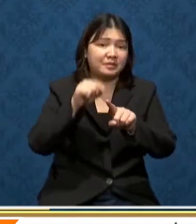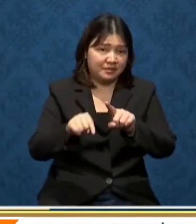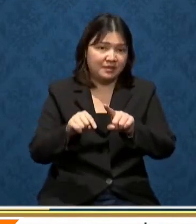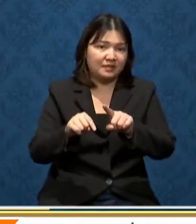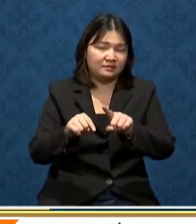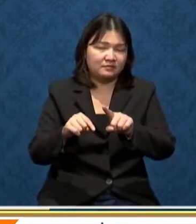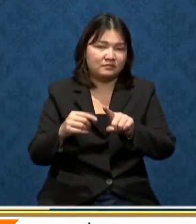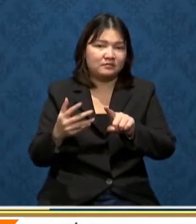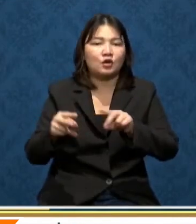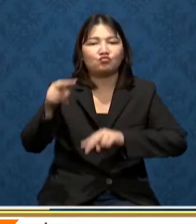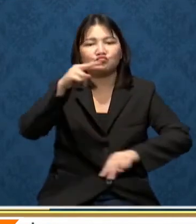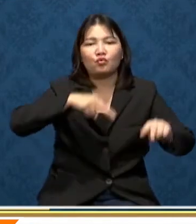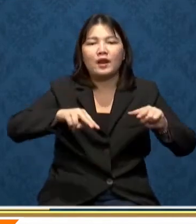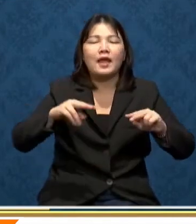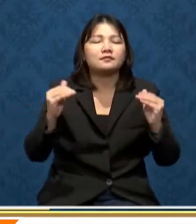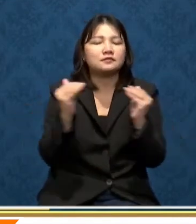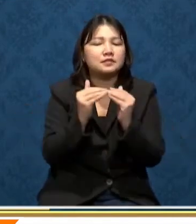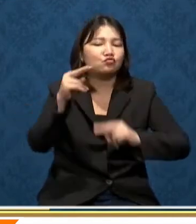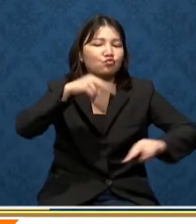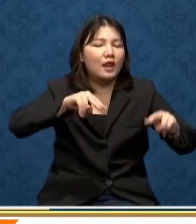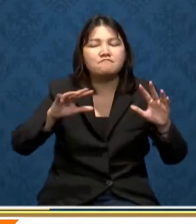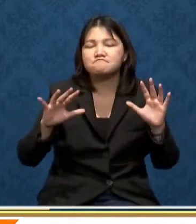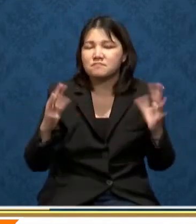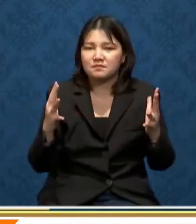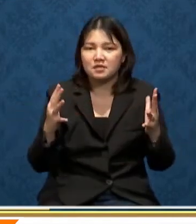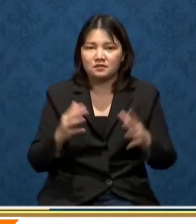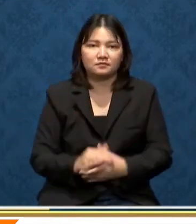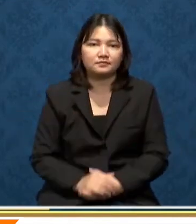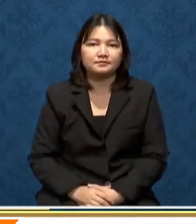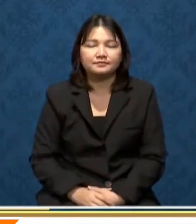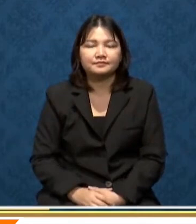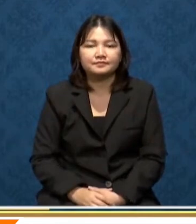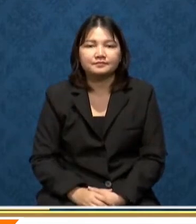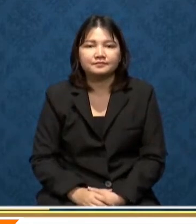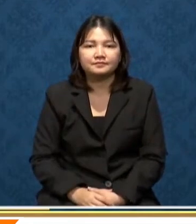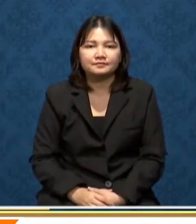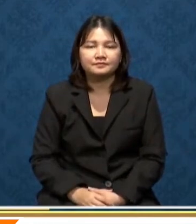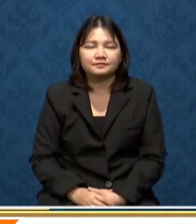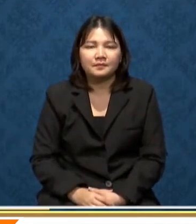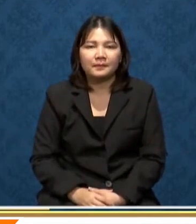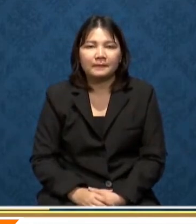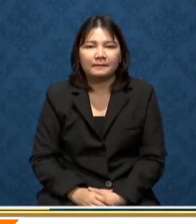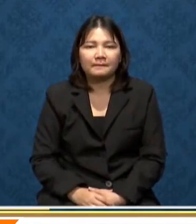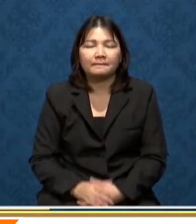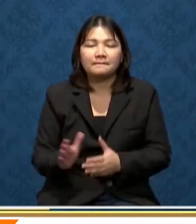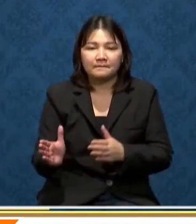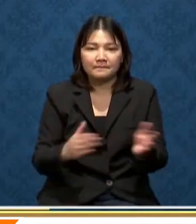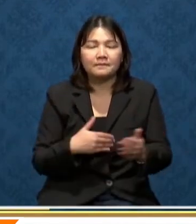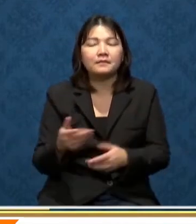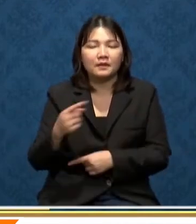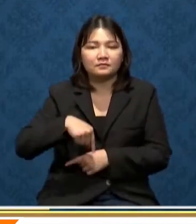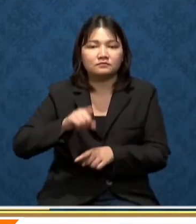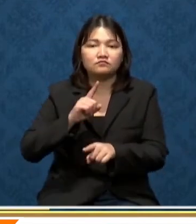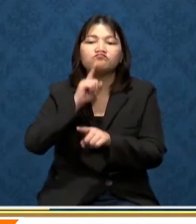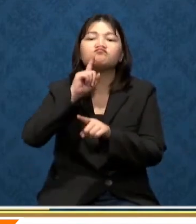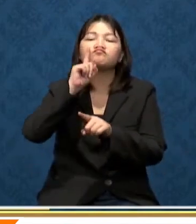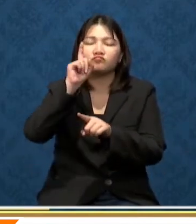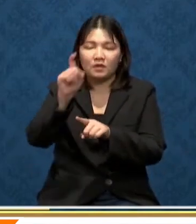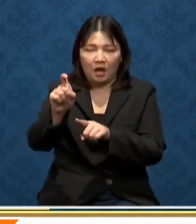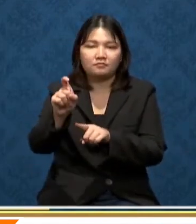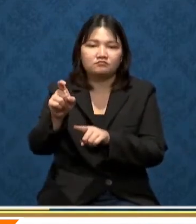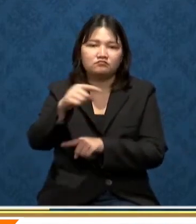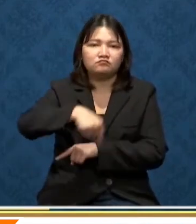ไม่ได้รับการคุ้มครองครับท่านประธานและเพื่อนสมาชิกทุกท่านมี